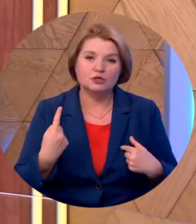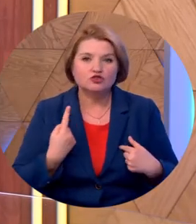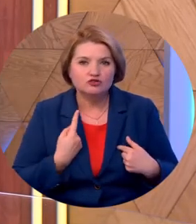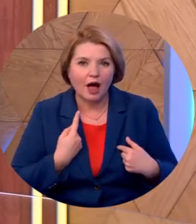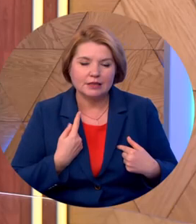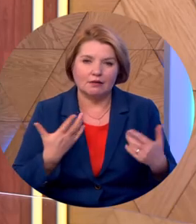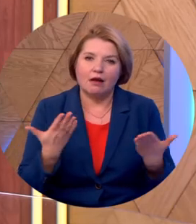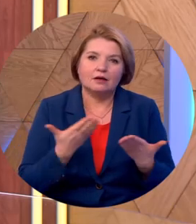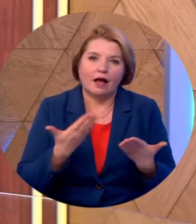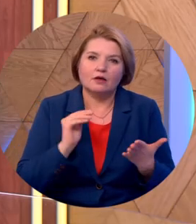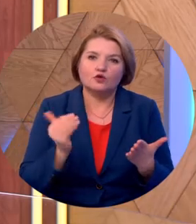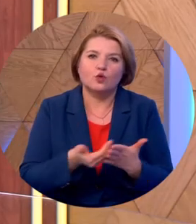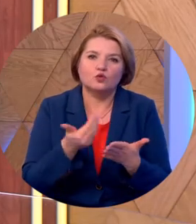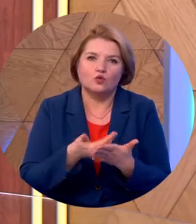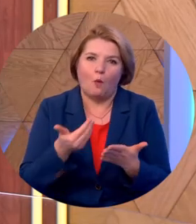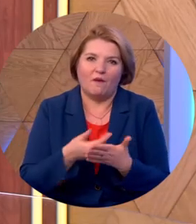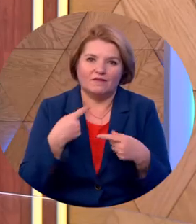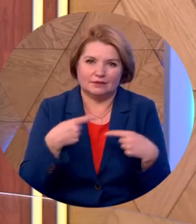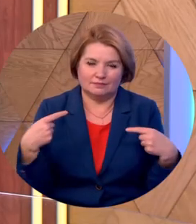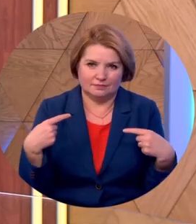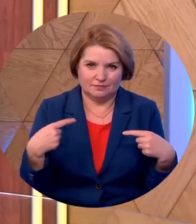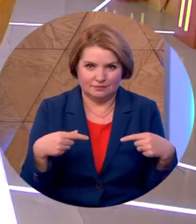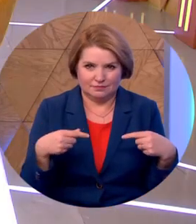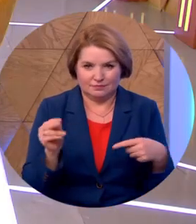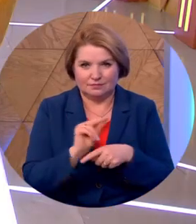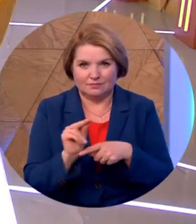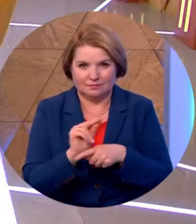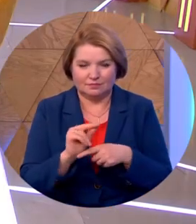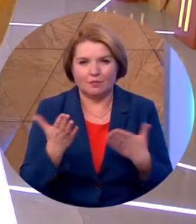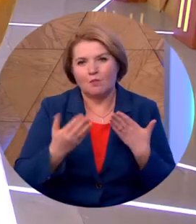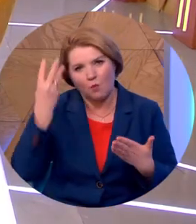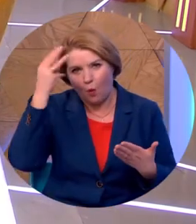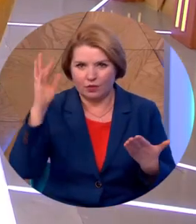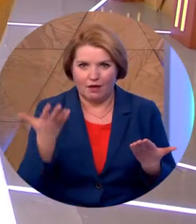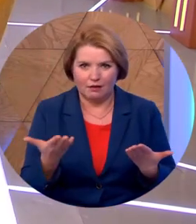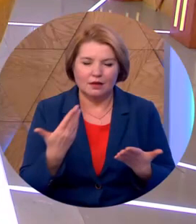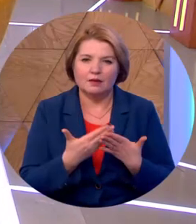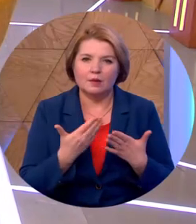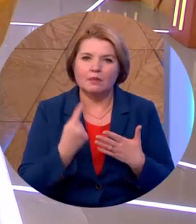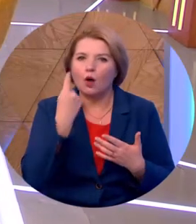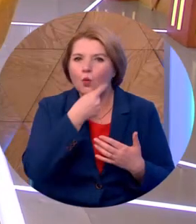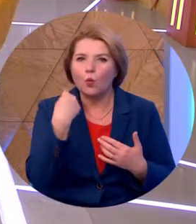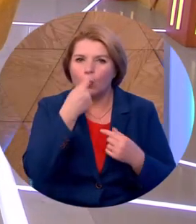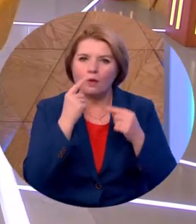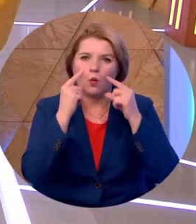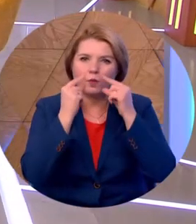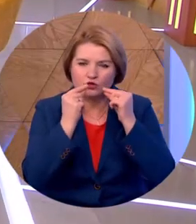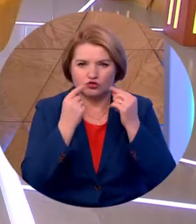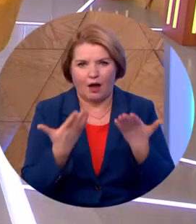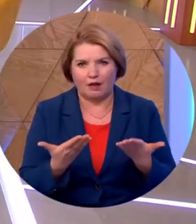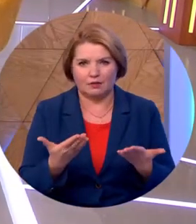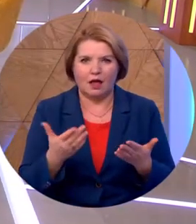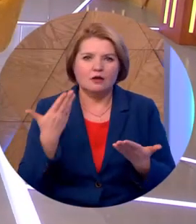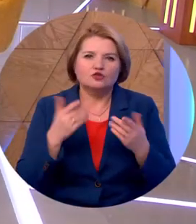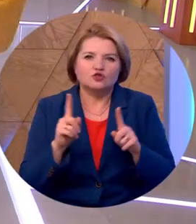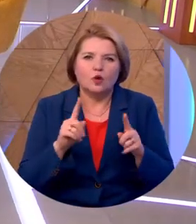э ну не знаю там уменьшение губ мода или я не знаю наоборот там не знаю скулы меньше или что-то такое или в